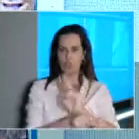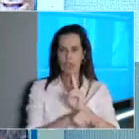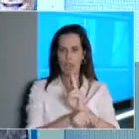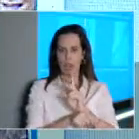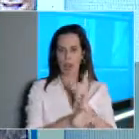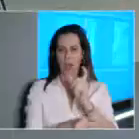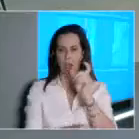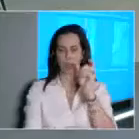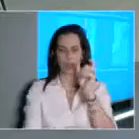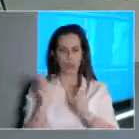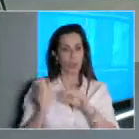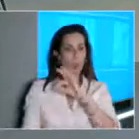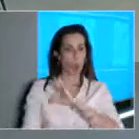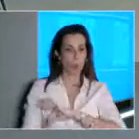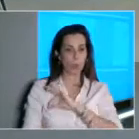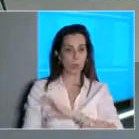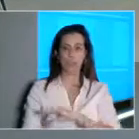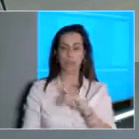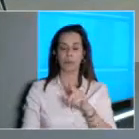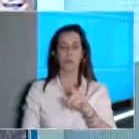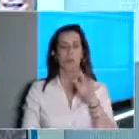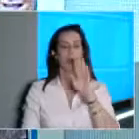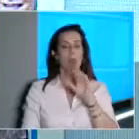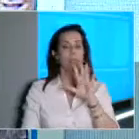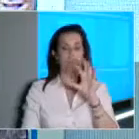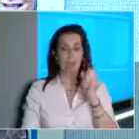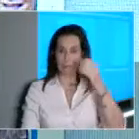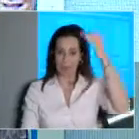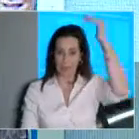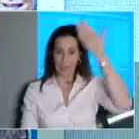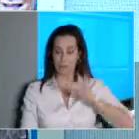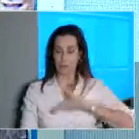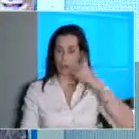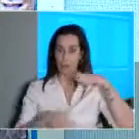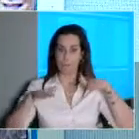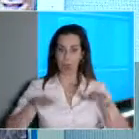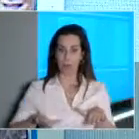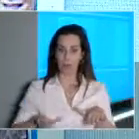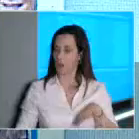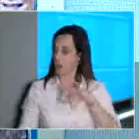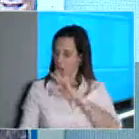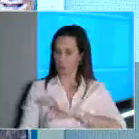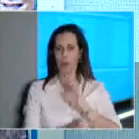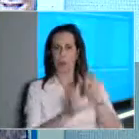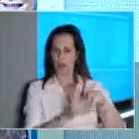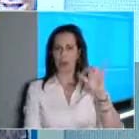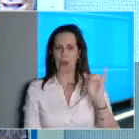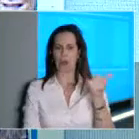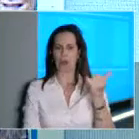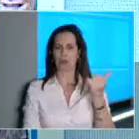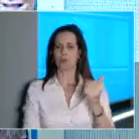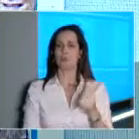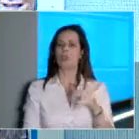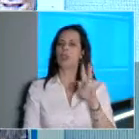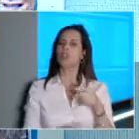בוחריו. ראש הממשלה לפעילי ישראל ביתנו לשעבר, אם גנץ יקבל יותר מנדטים, ליברמן ילך איתו.